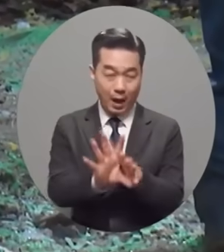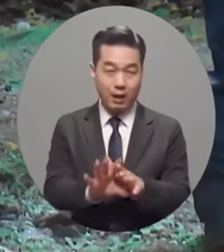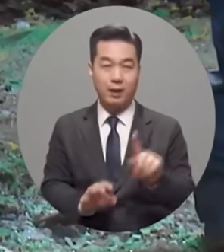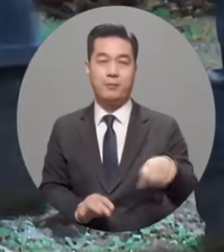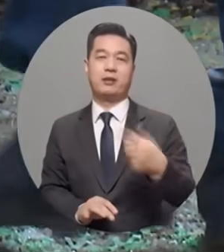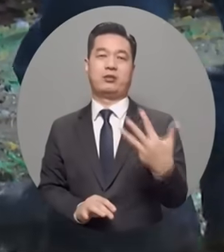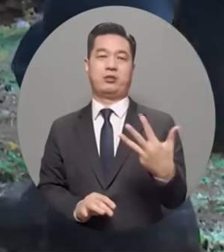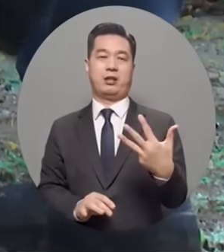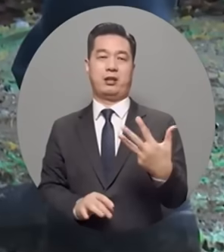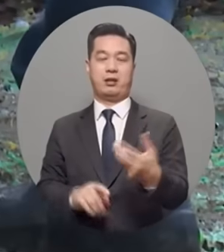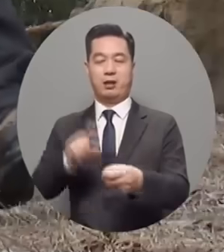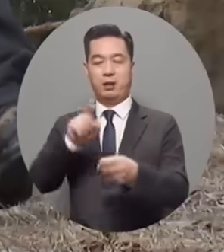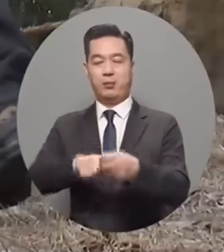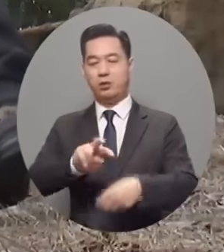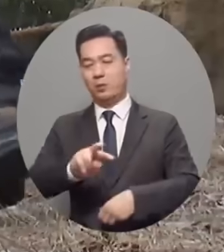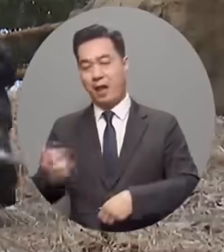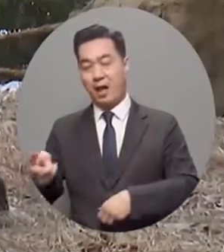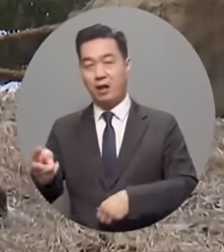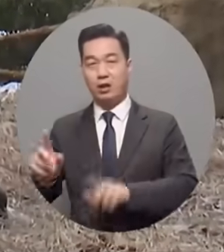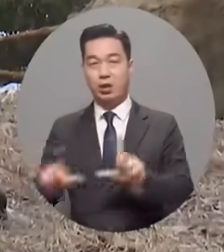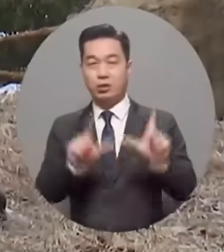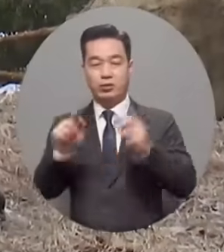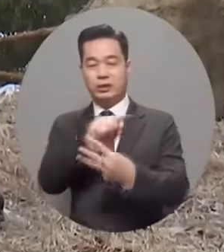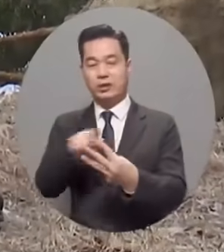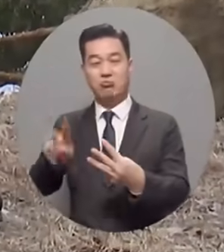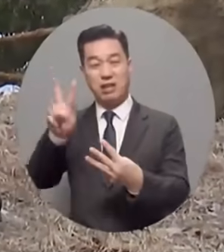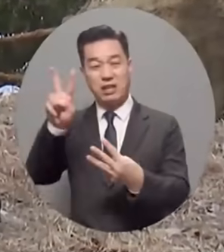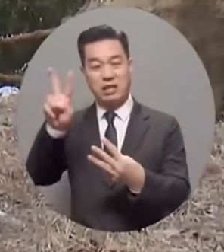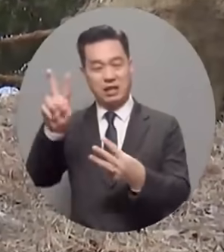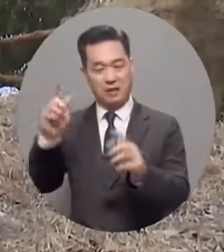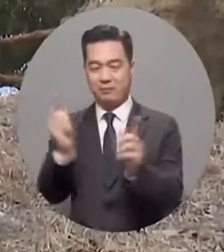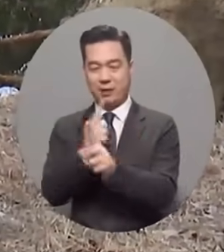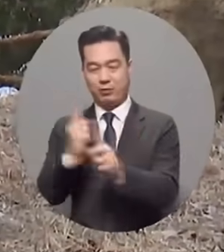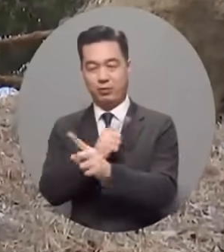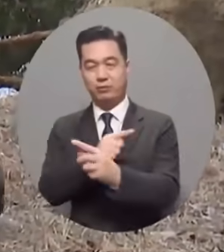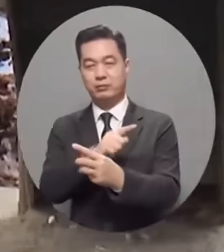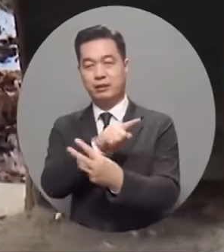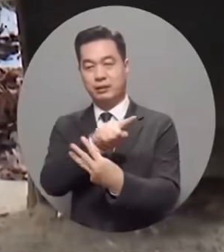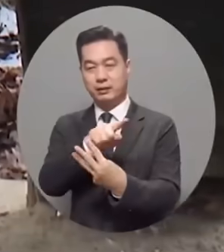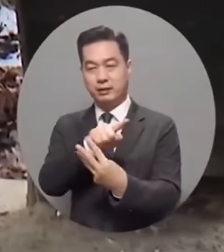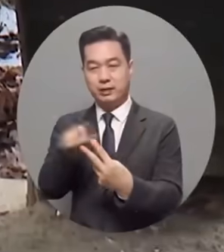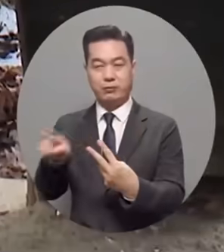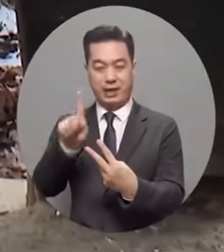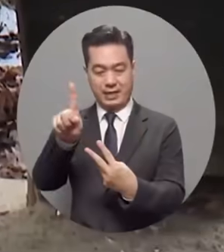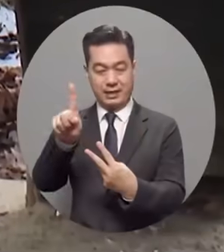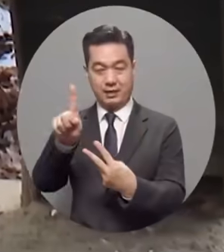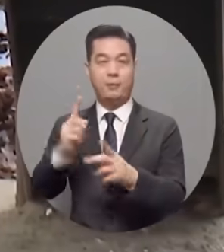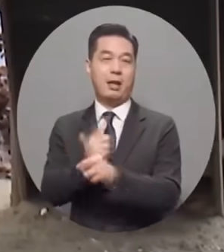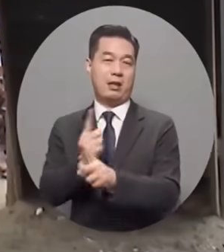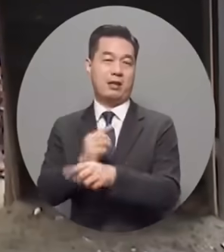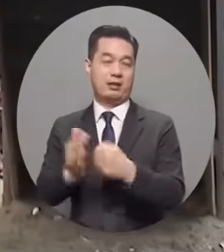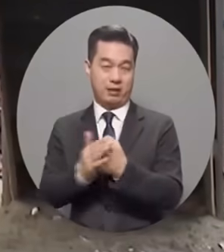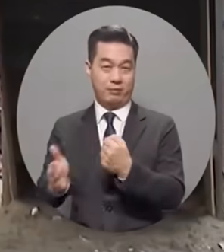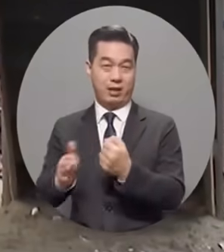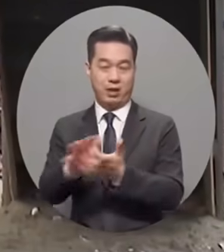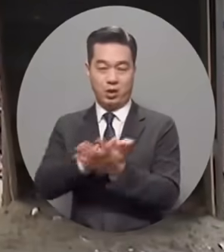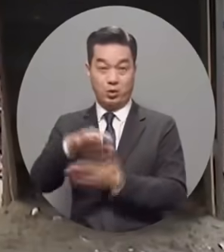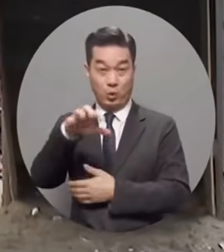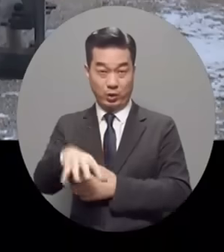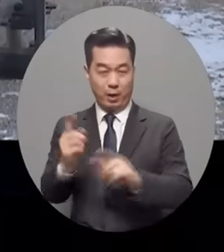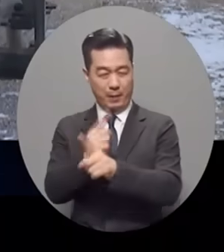용도 변경 요건이 주민 3분의 2 동의에서 과반 찬성으로 낮춰진 뒤 놀이터 철거는 더 가속화하고